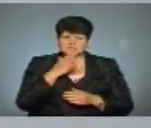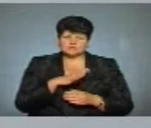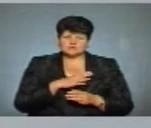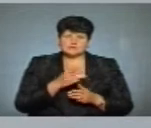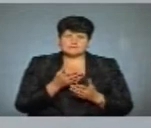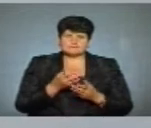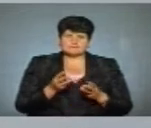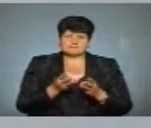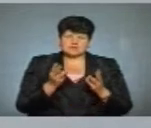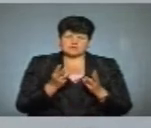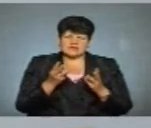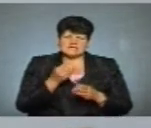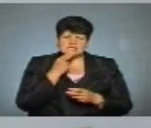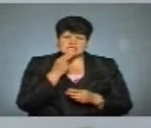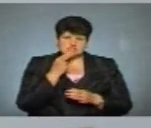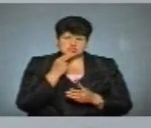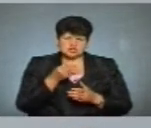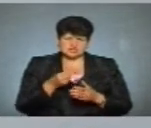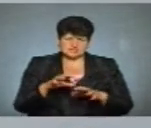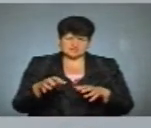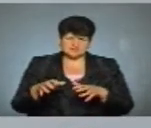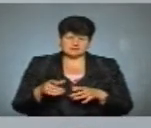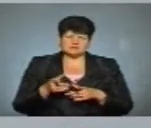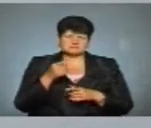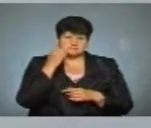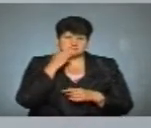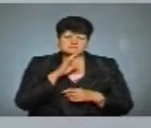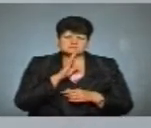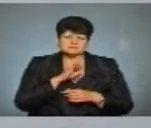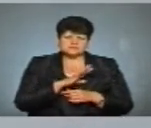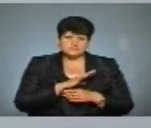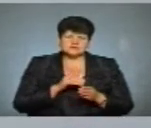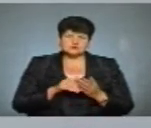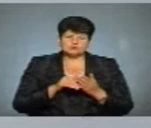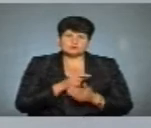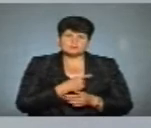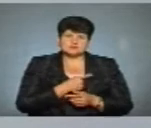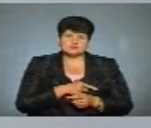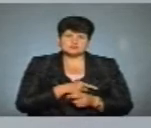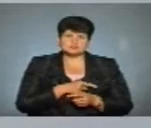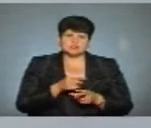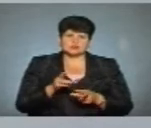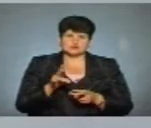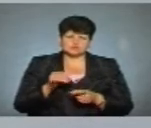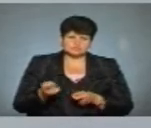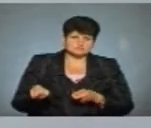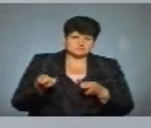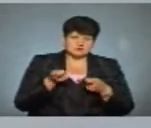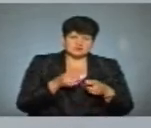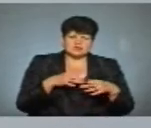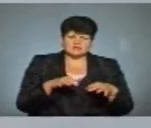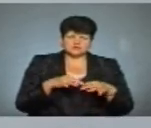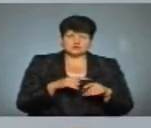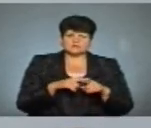підгорання їжі на плиті. В квартирі виявили жінку похилого віку. За допомогою медичних нож транспортували її до авто